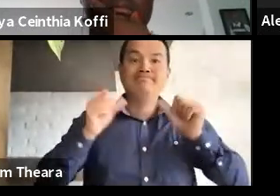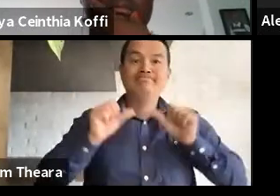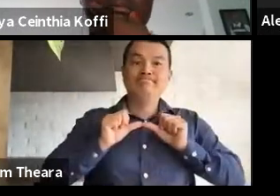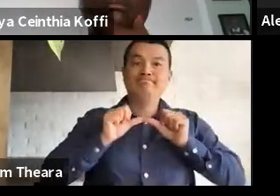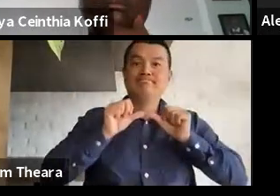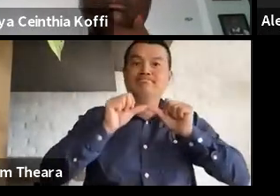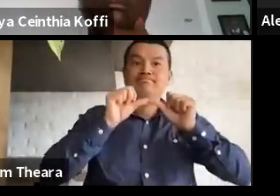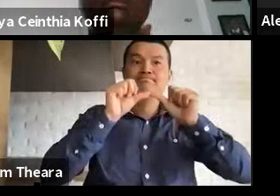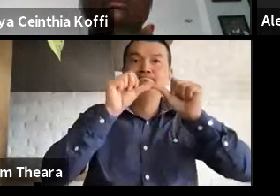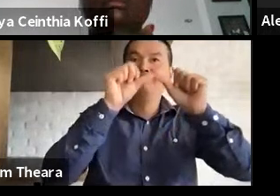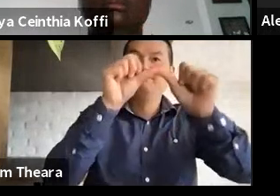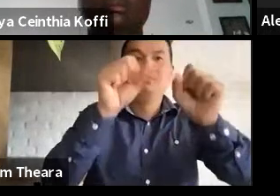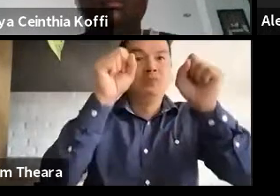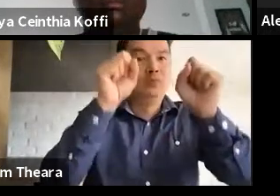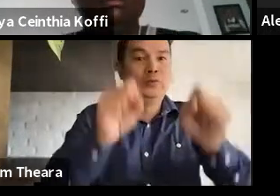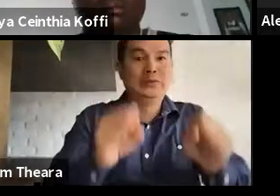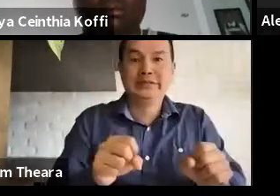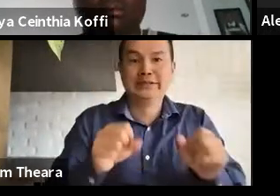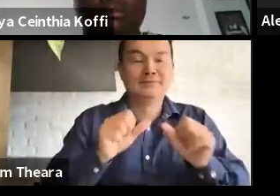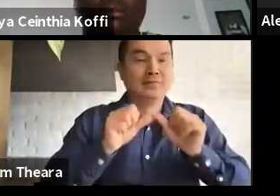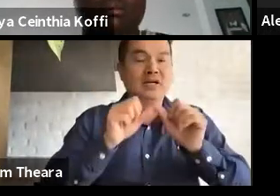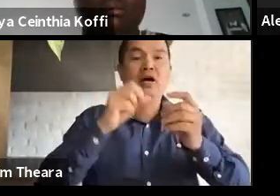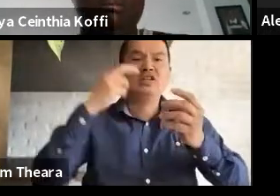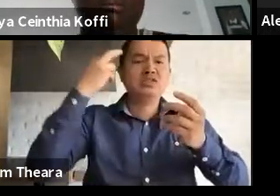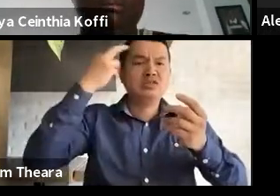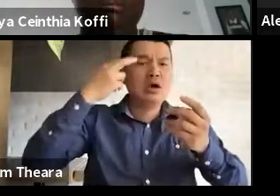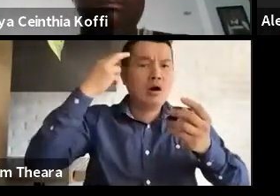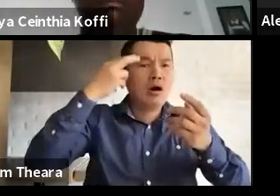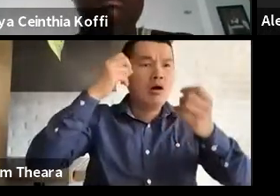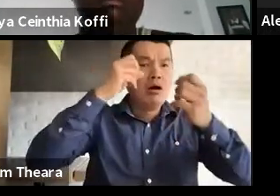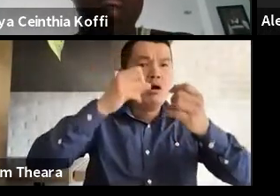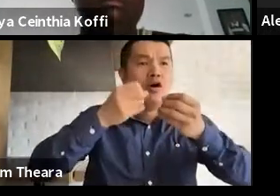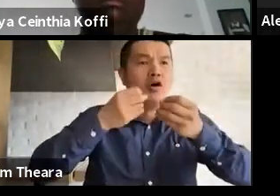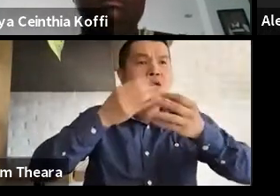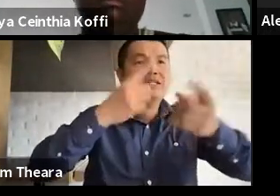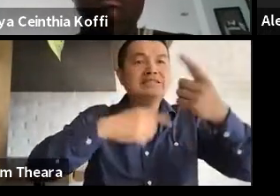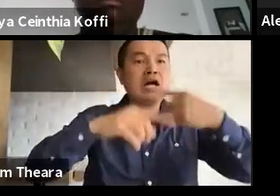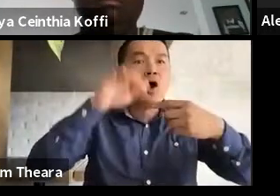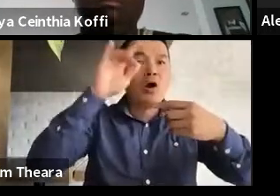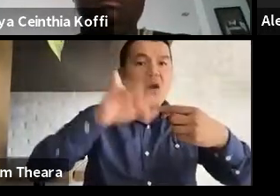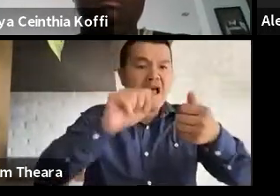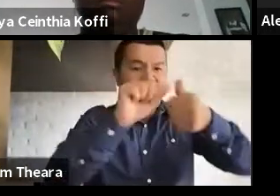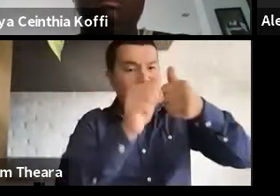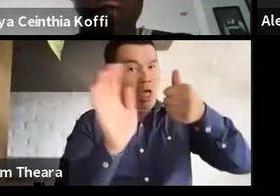fois, le non-signe change avec le temps. Des fois, il peut changer.